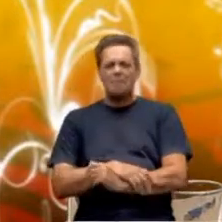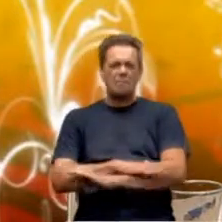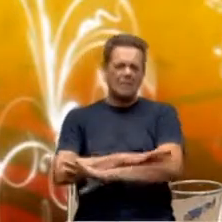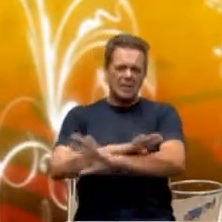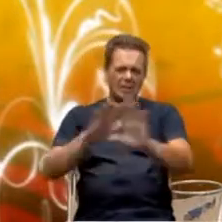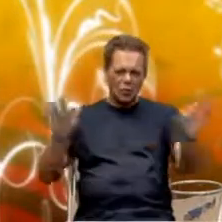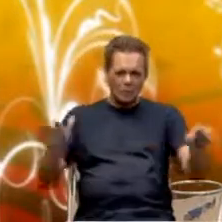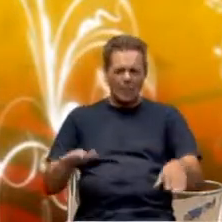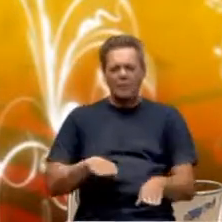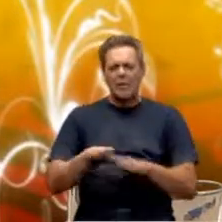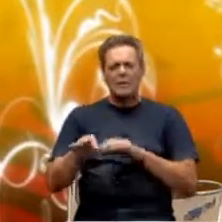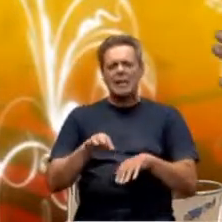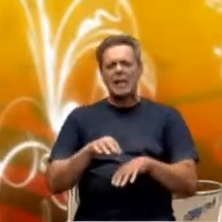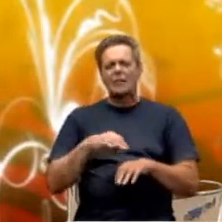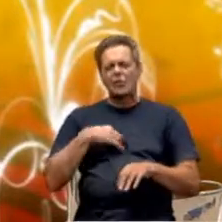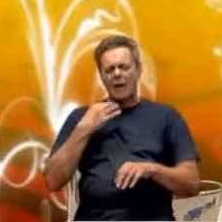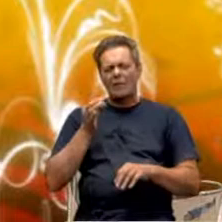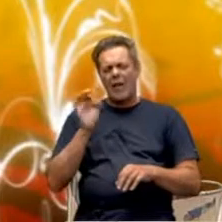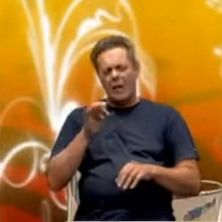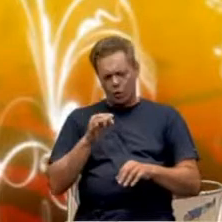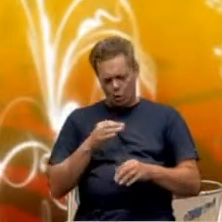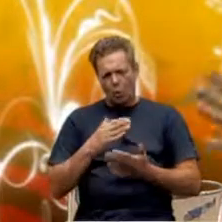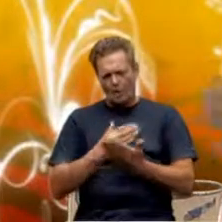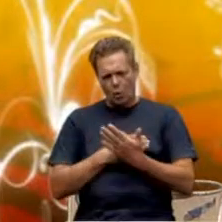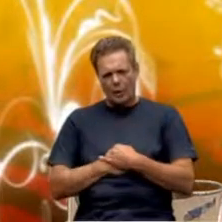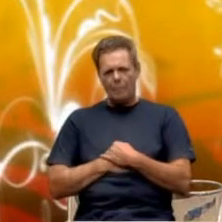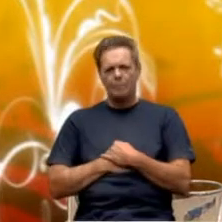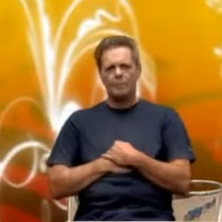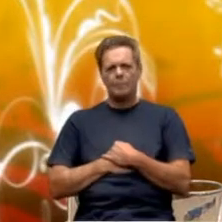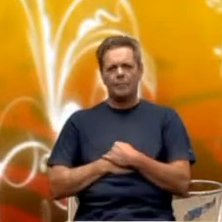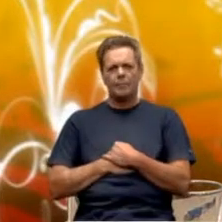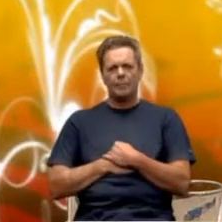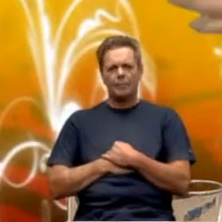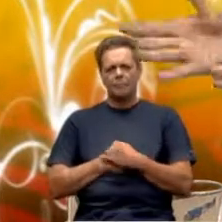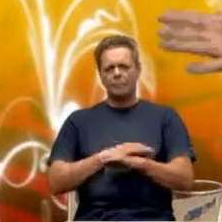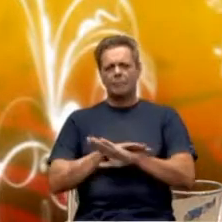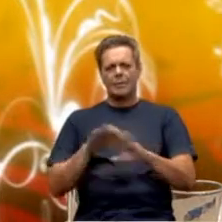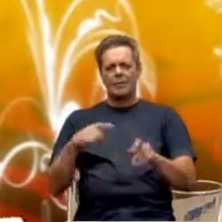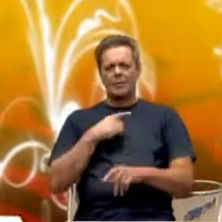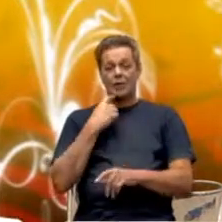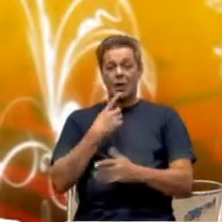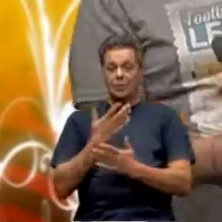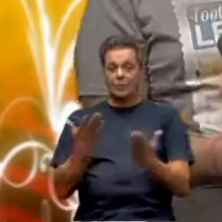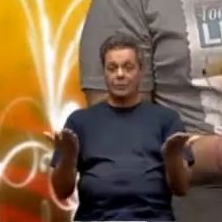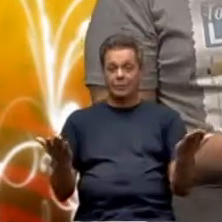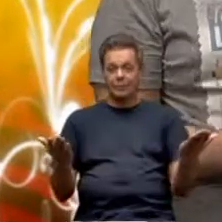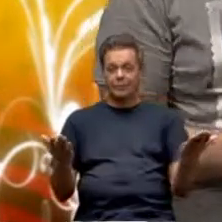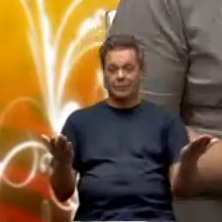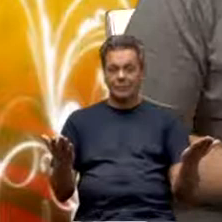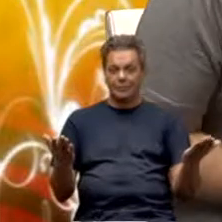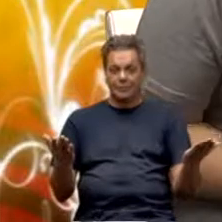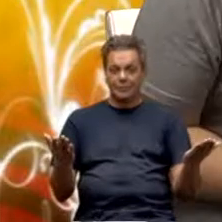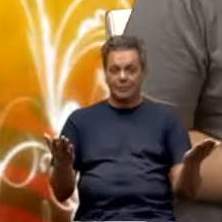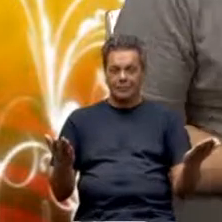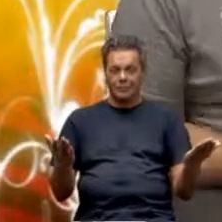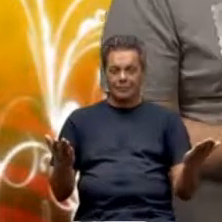Ministarstvo zdravlja je dobar projekt pokrenulo, pa ćemo vidjeti kako je to. Evo, završna riječ, pa ćemo dati onda njoj.